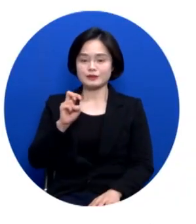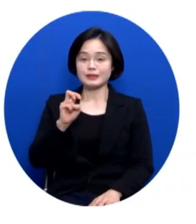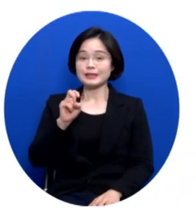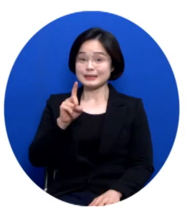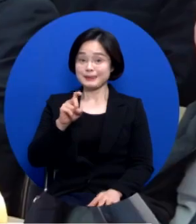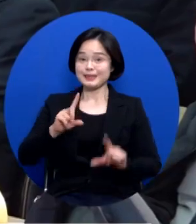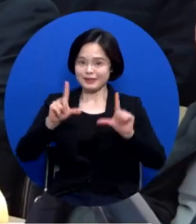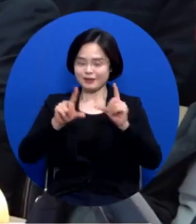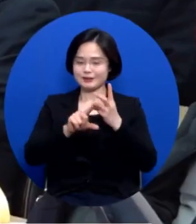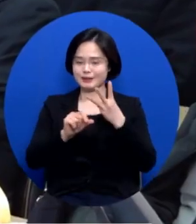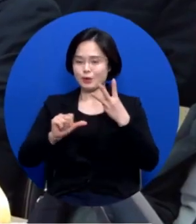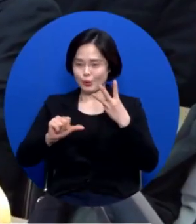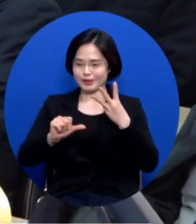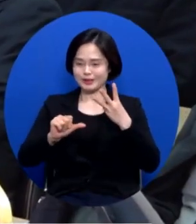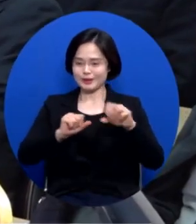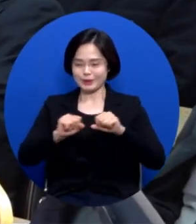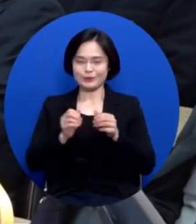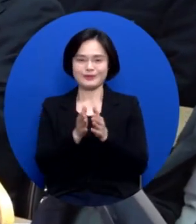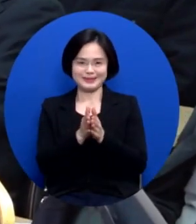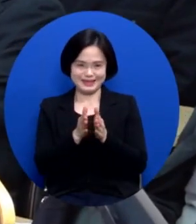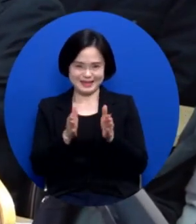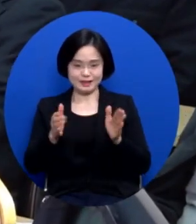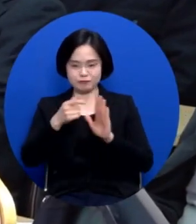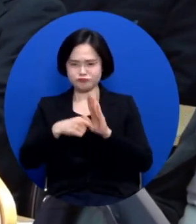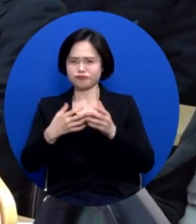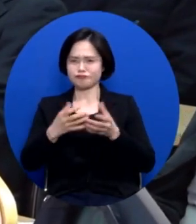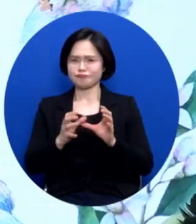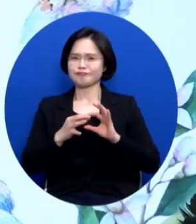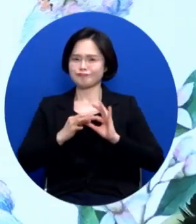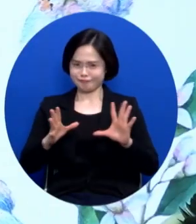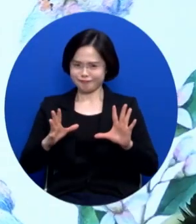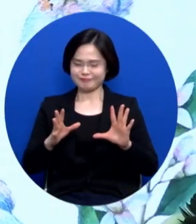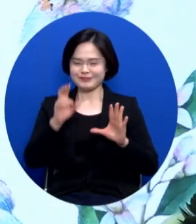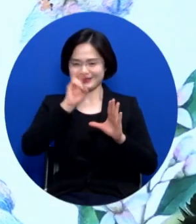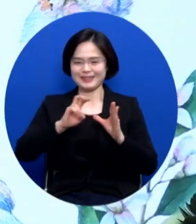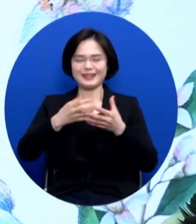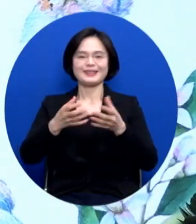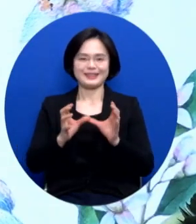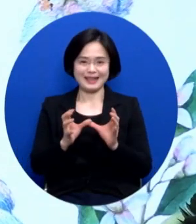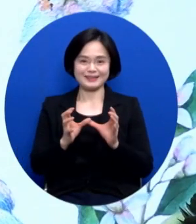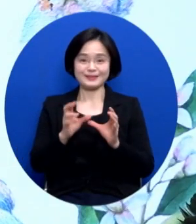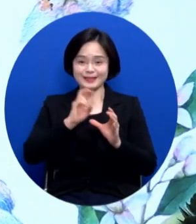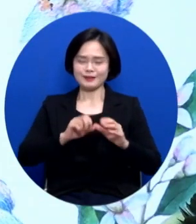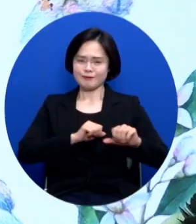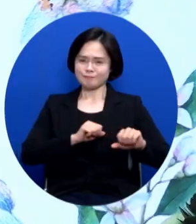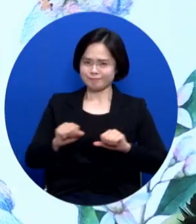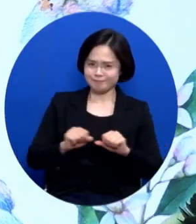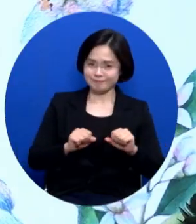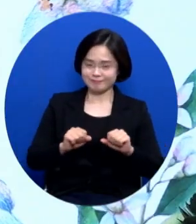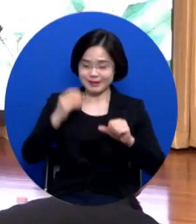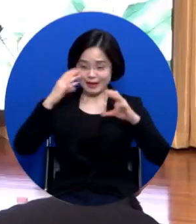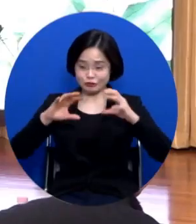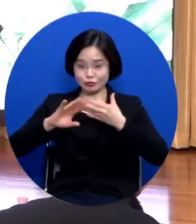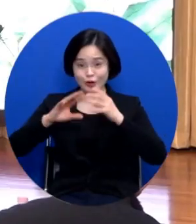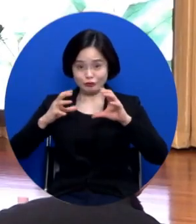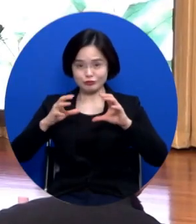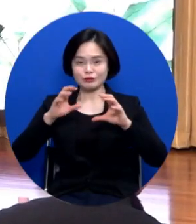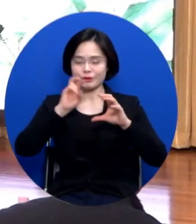3월 5일 창단한 서울 지역 초교파 합창단으로 활발한 찬양 사역을 통해 국내외 전도 활동을 펼치고